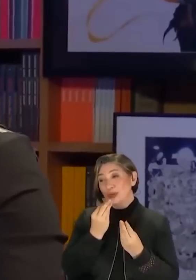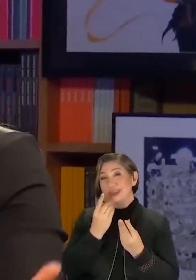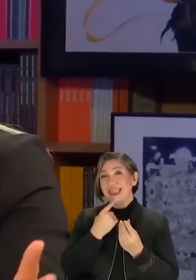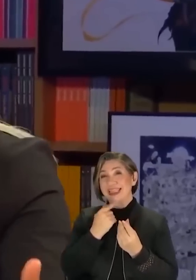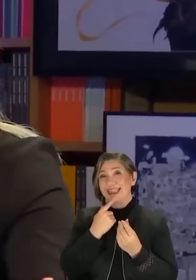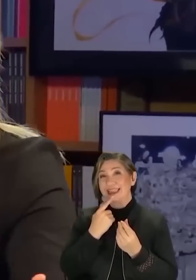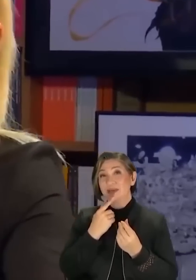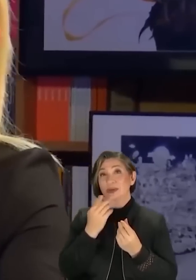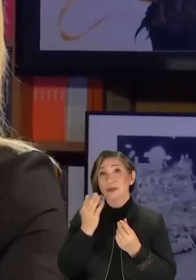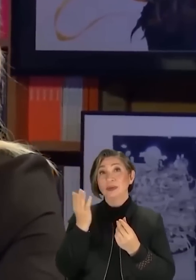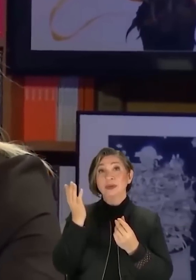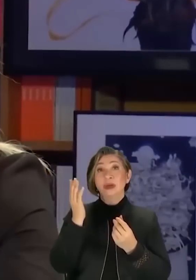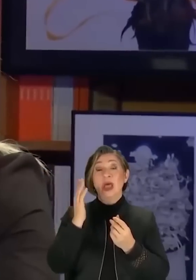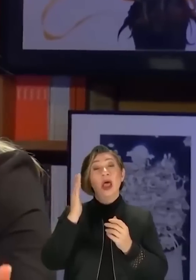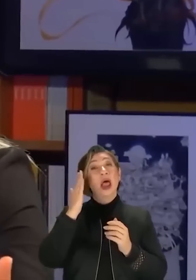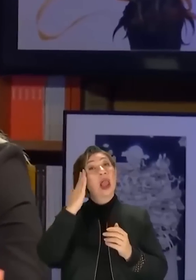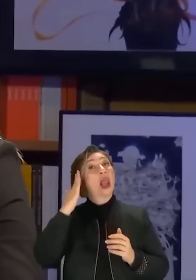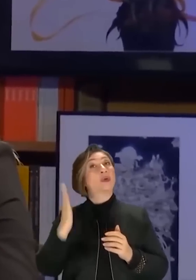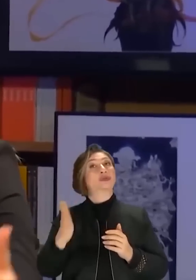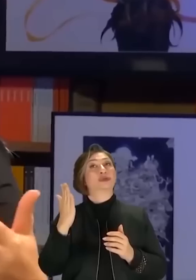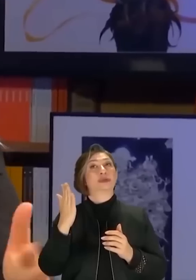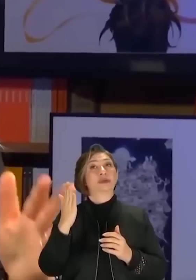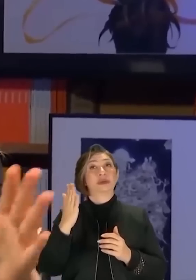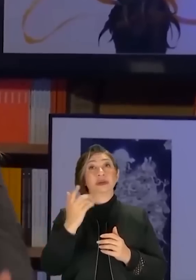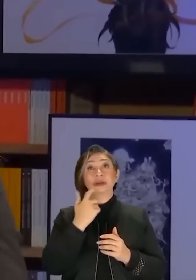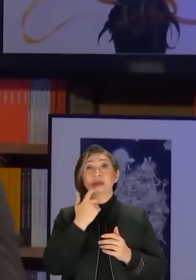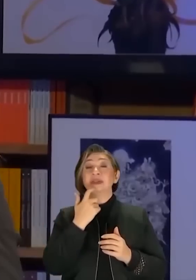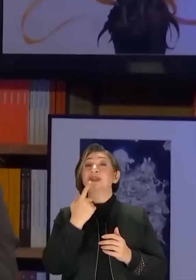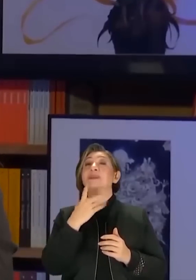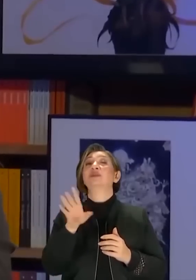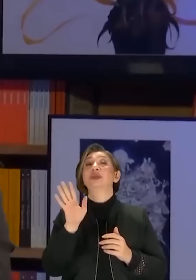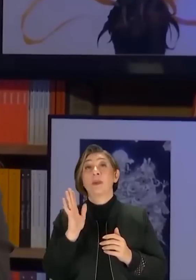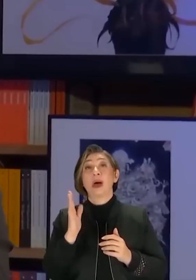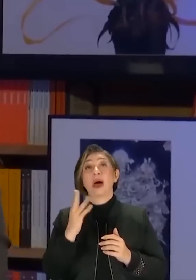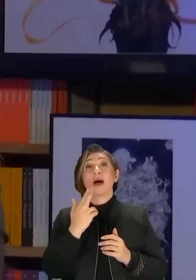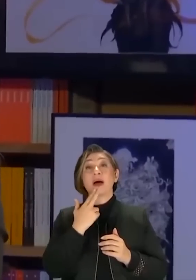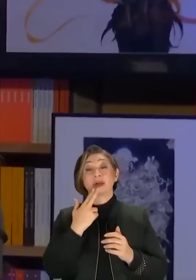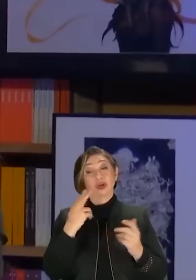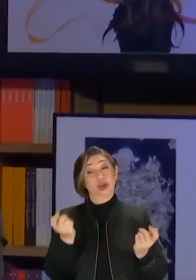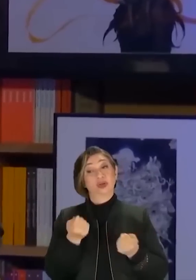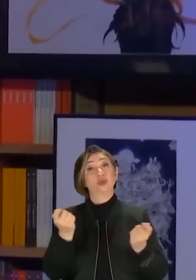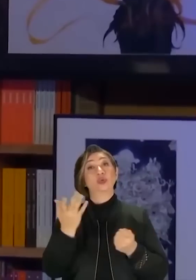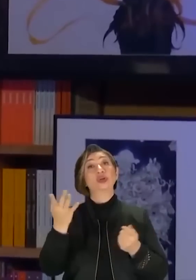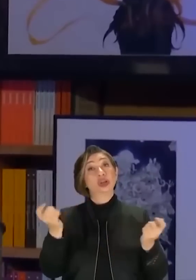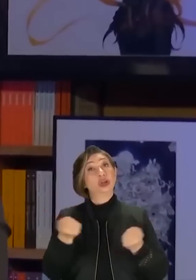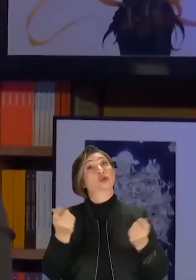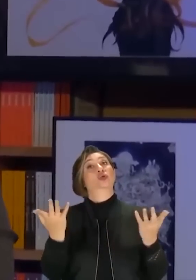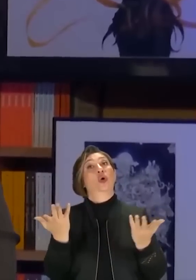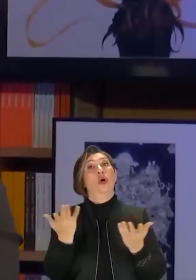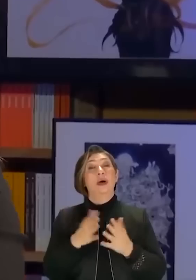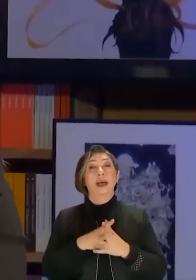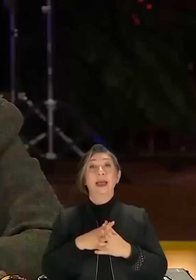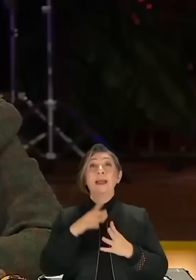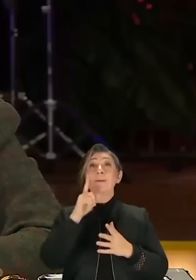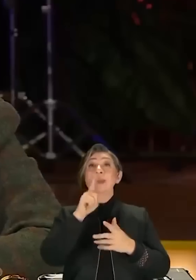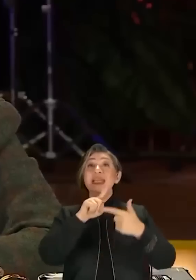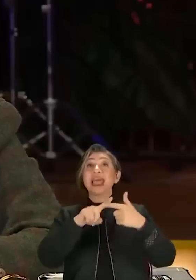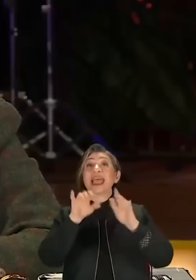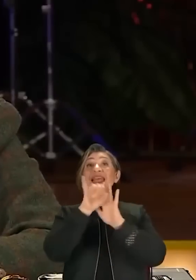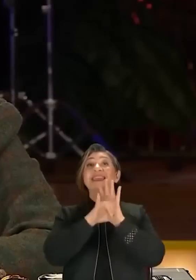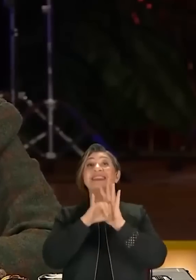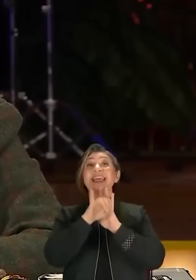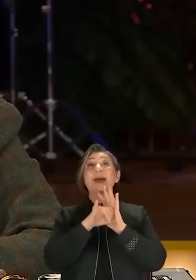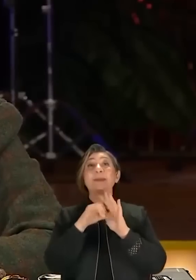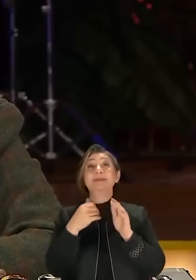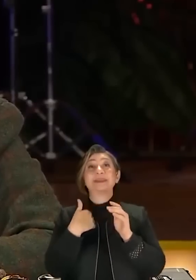bir tatlı tatlı böyle. Evet. Ve helal olsun bak, yaş mevzusuna girmeyeyim ama kadın çalışıyor, çalışıyor, çalışıyor. Bir de Instagram. Bu arada